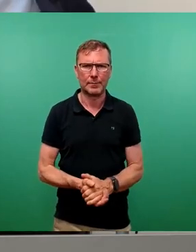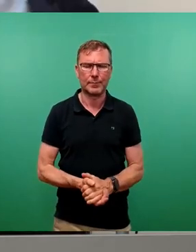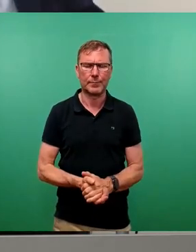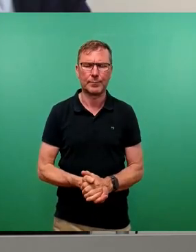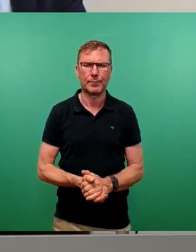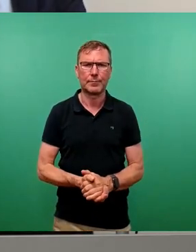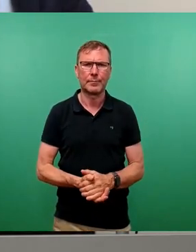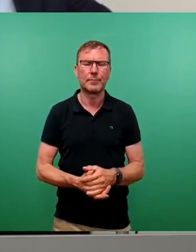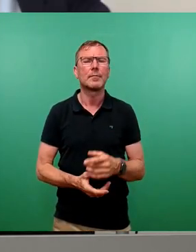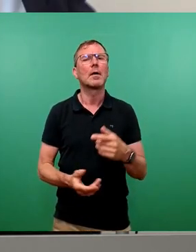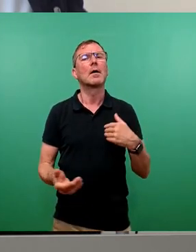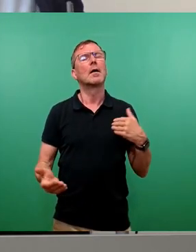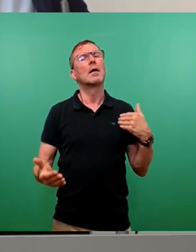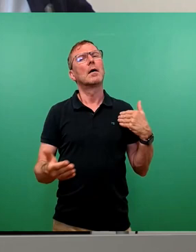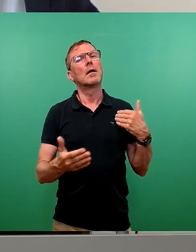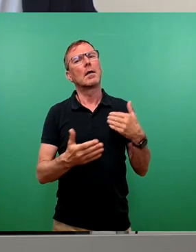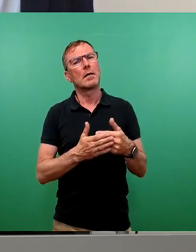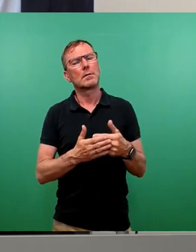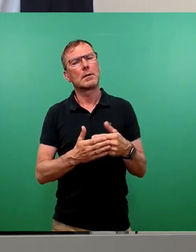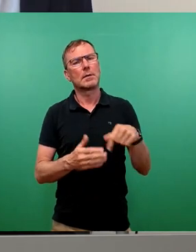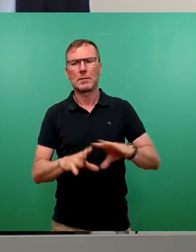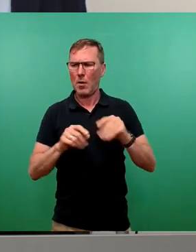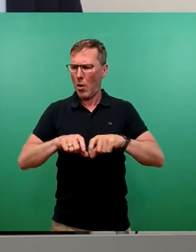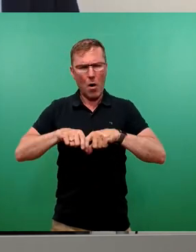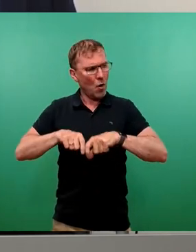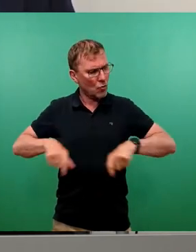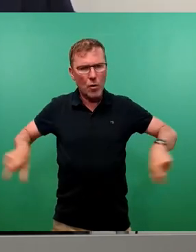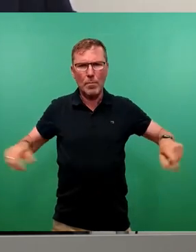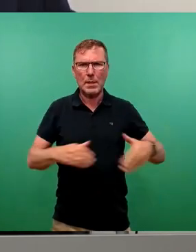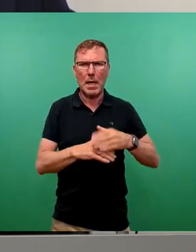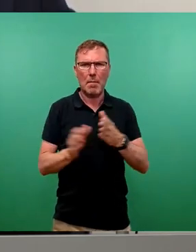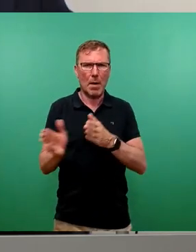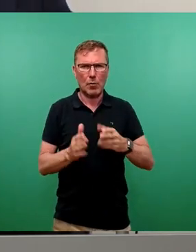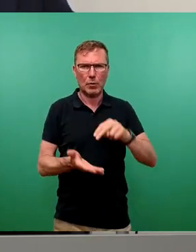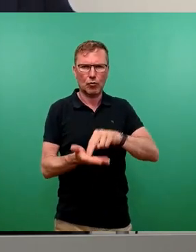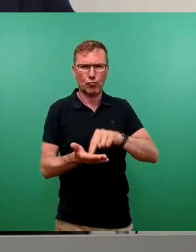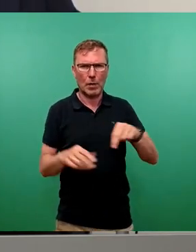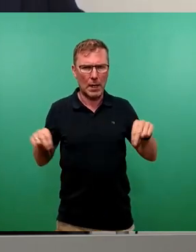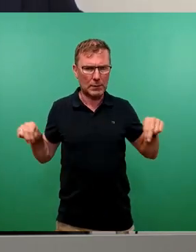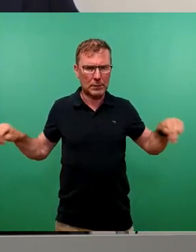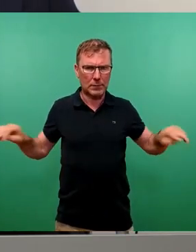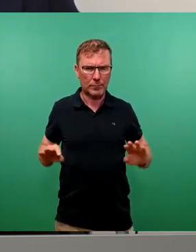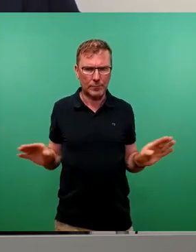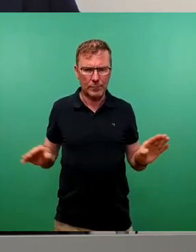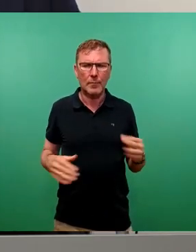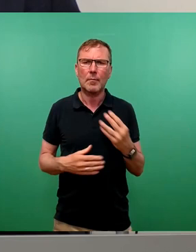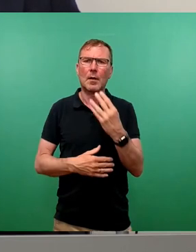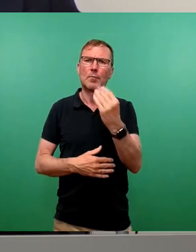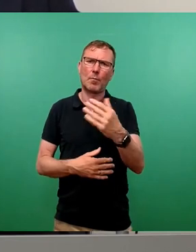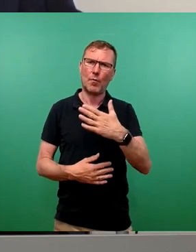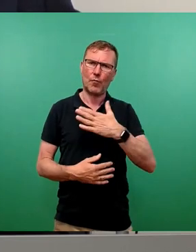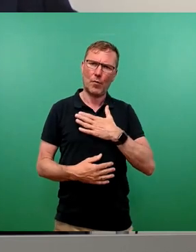Nachdem wir nun komplett sind, was die beigeordneten Stellen angeht, bekommen Sie von mir